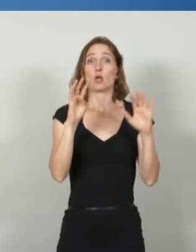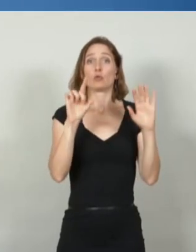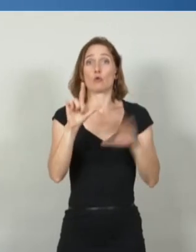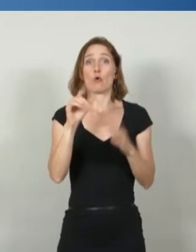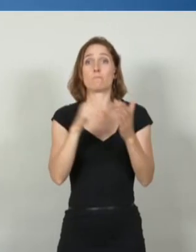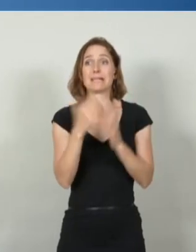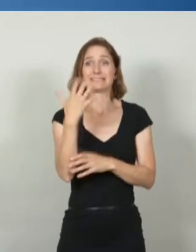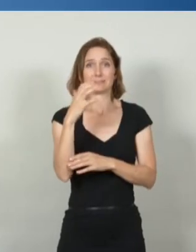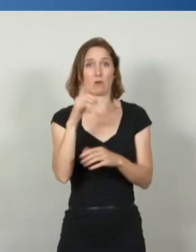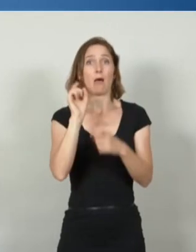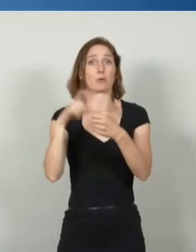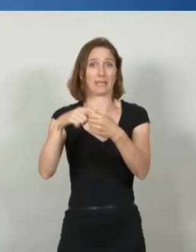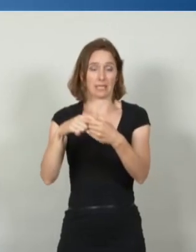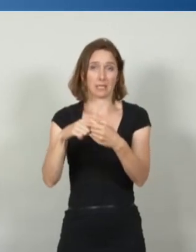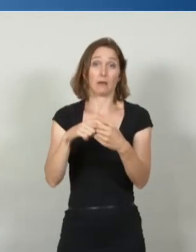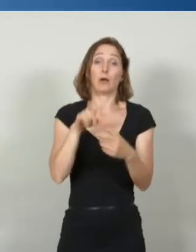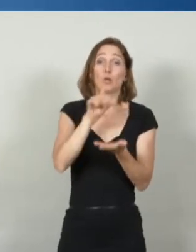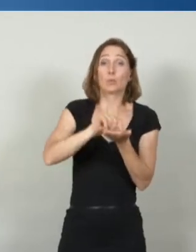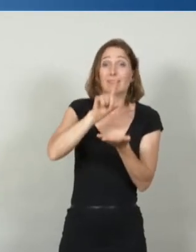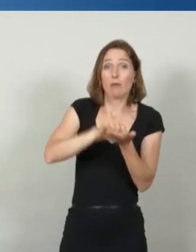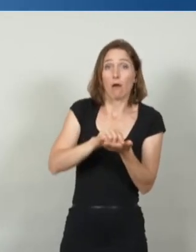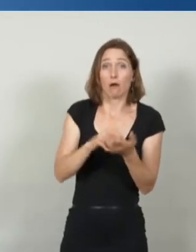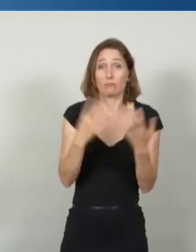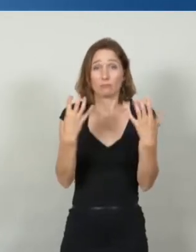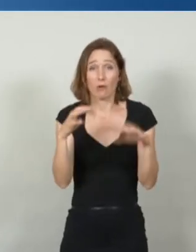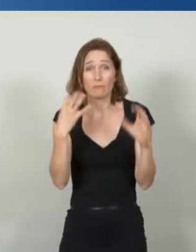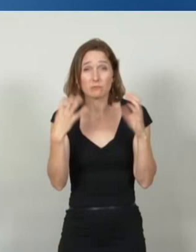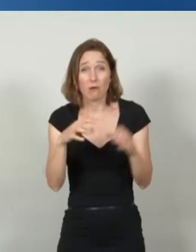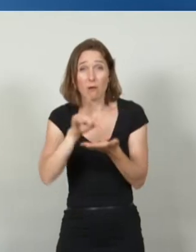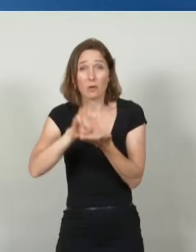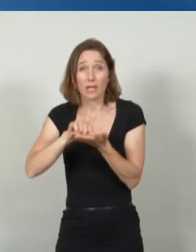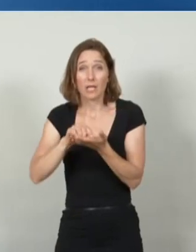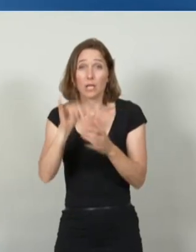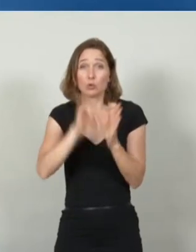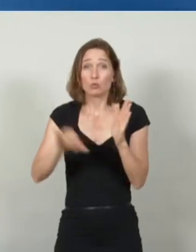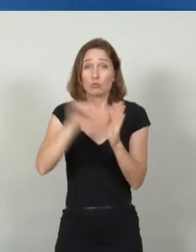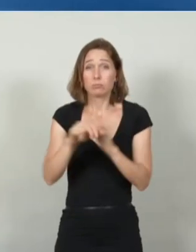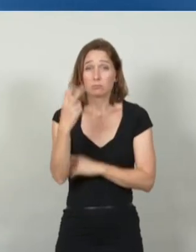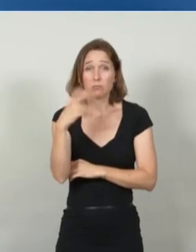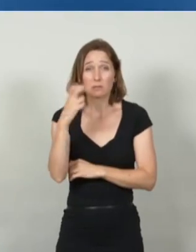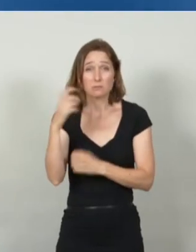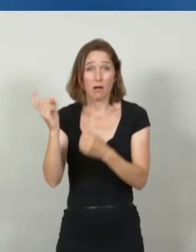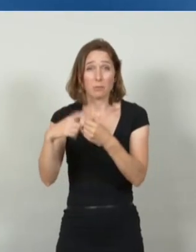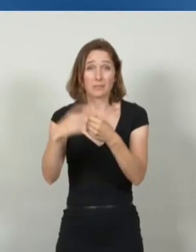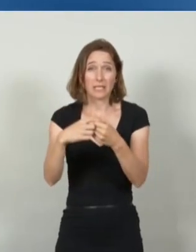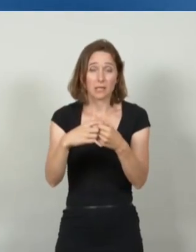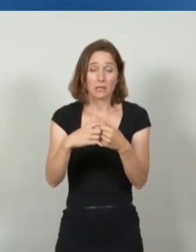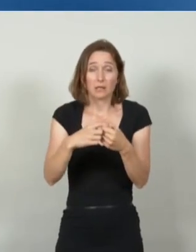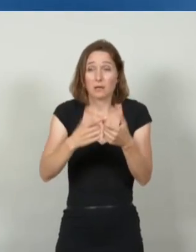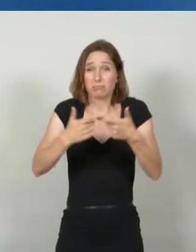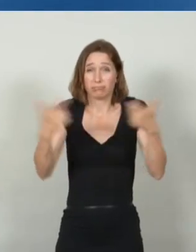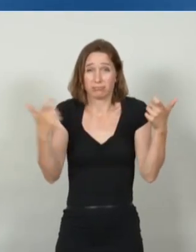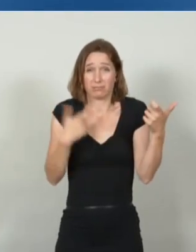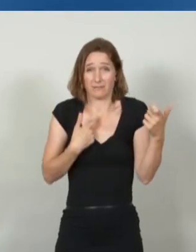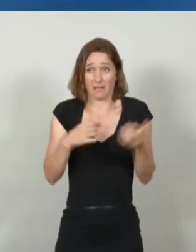Facebook c'est un peu mieux 300050 abonnés YouTube 300 abonnés je veux dire vous aviez un an et on arrive